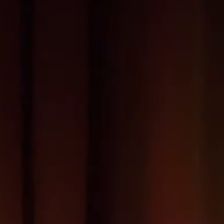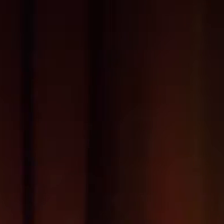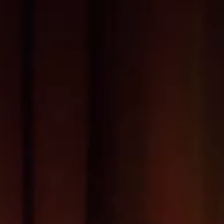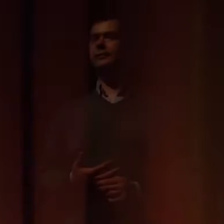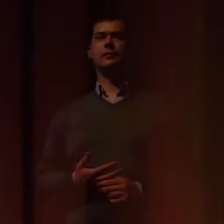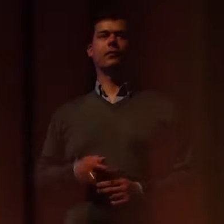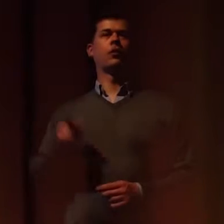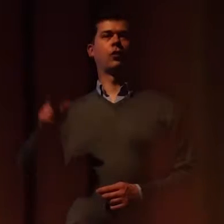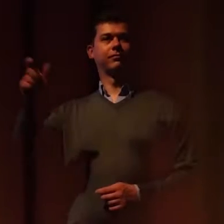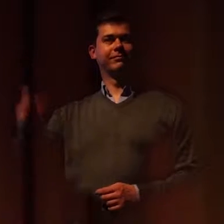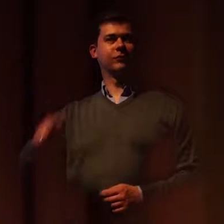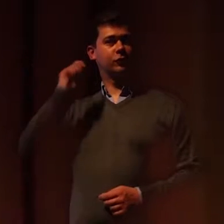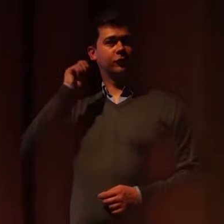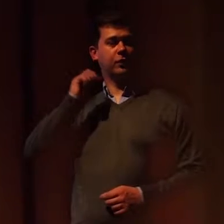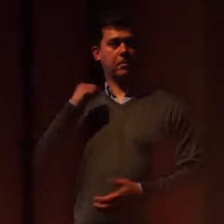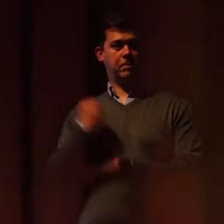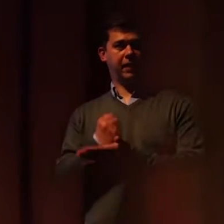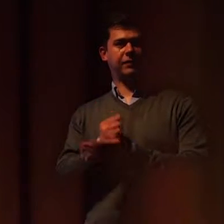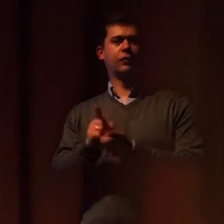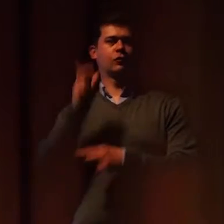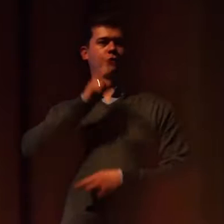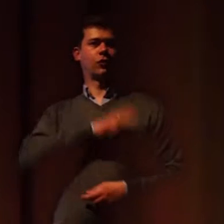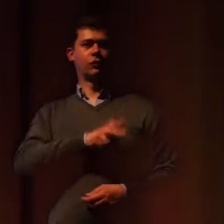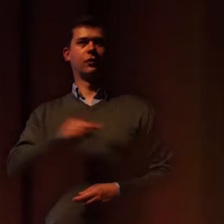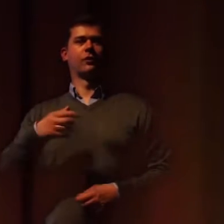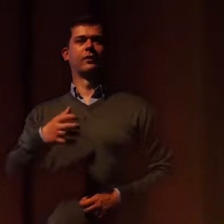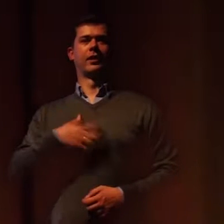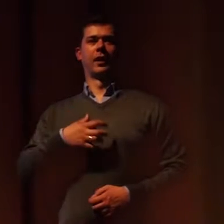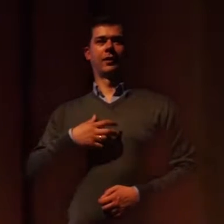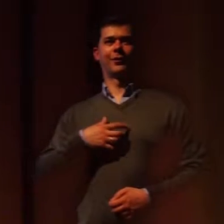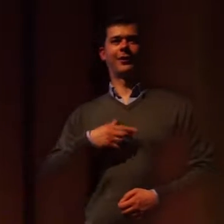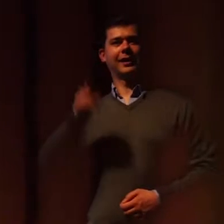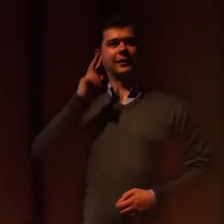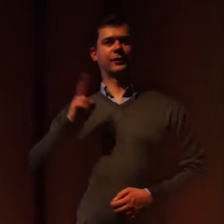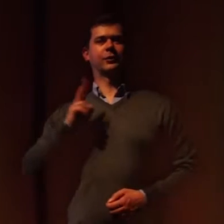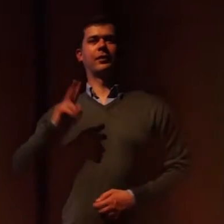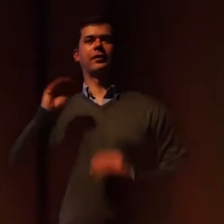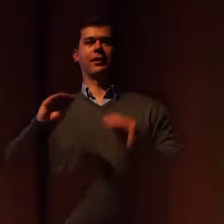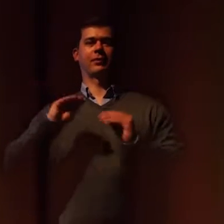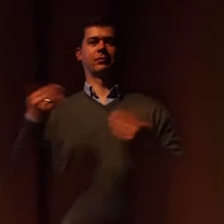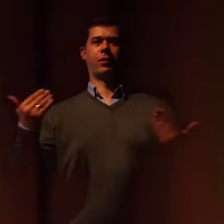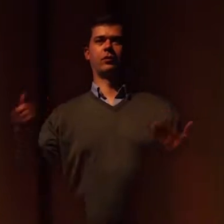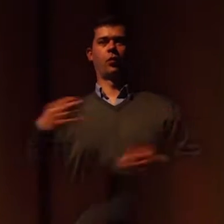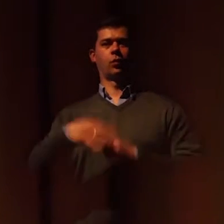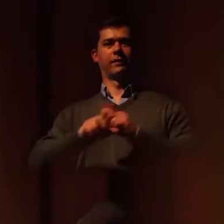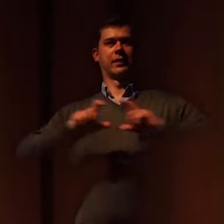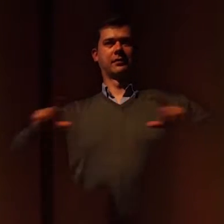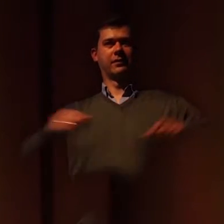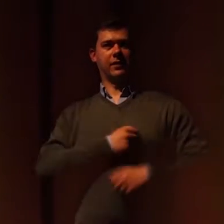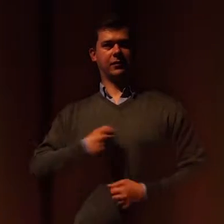jest prawniczą socjolożka dyrektorką Instytutu stosowanych Nauk Społecznych Uniwersytetu